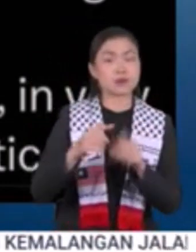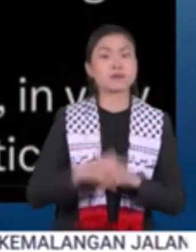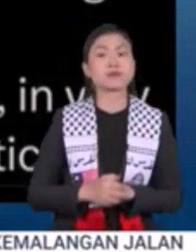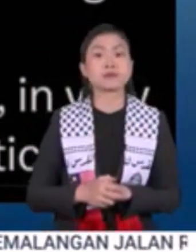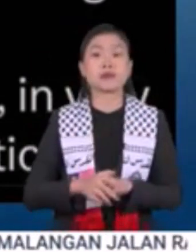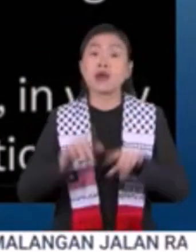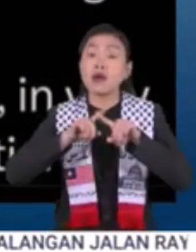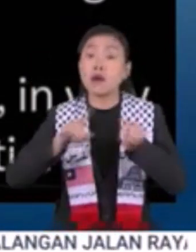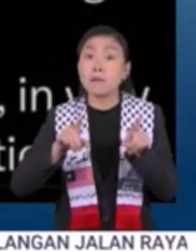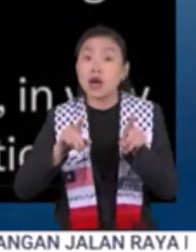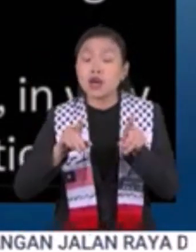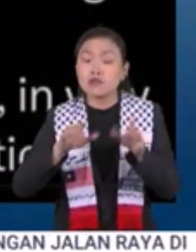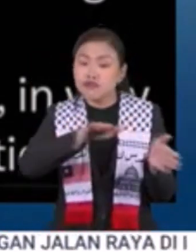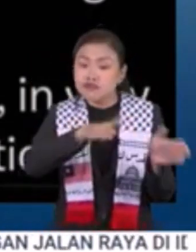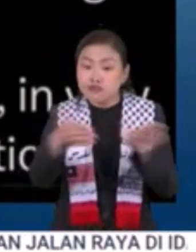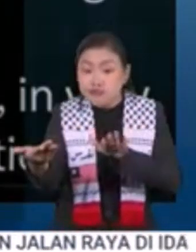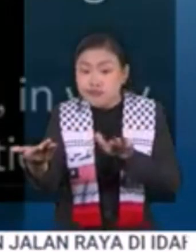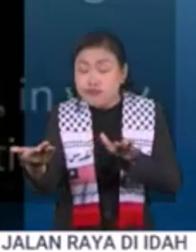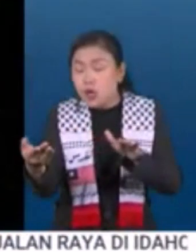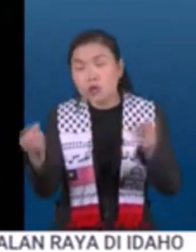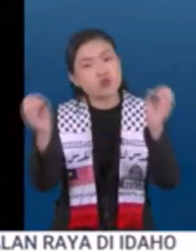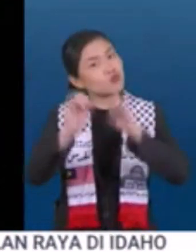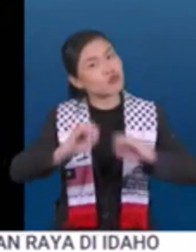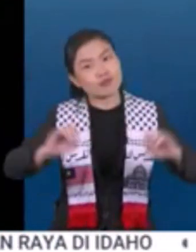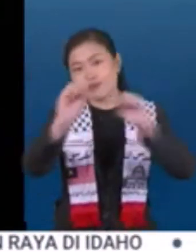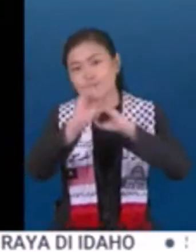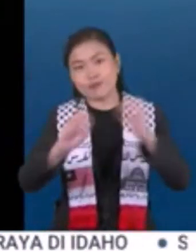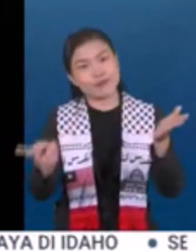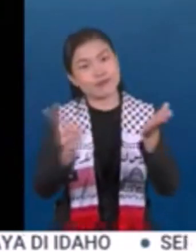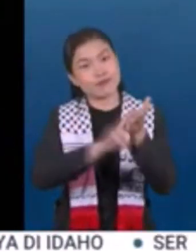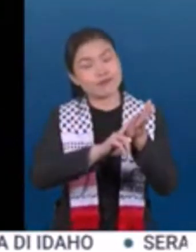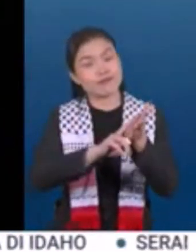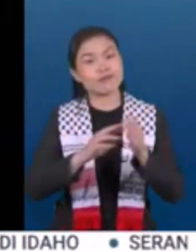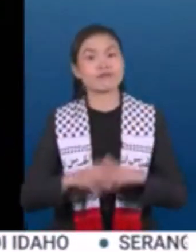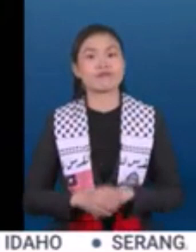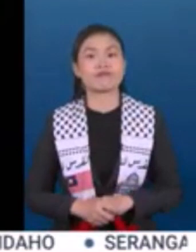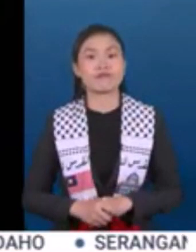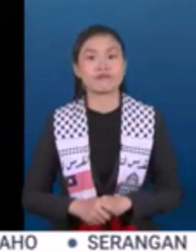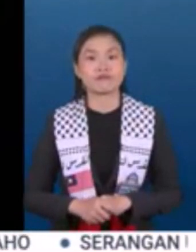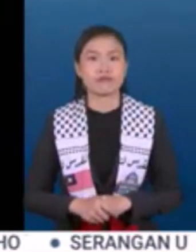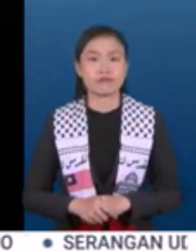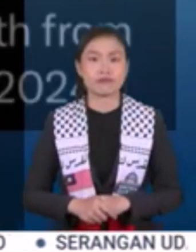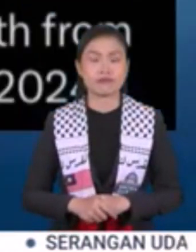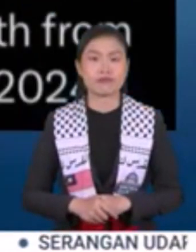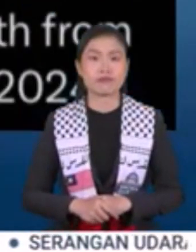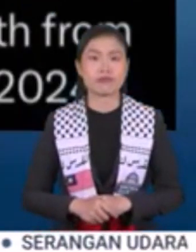sebelumnya. Namun, tiada kes kematian direkodkan sejak 25 April lepas.